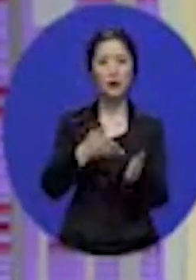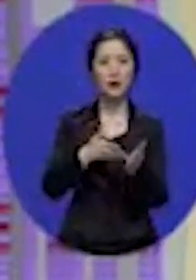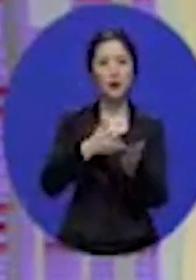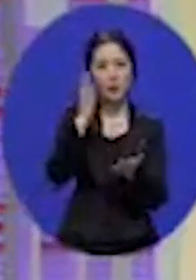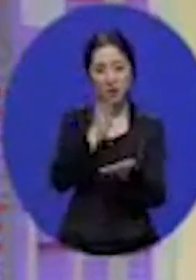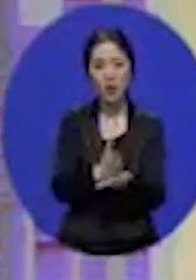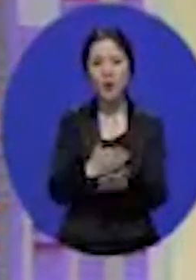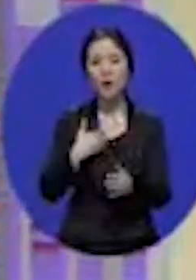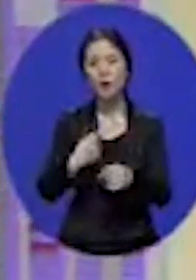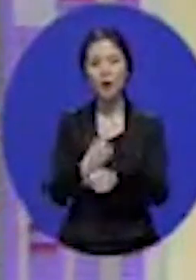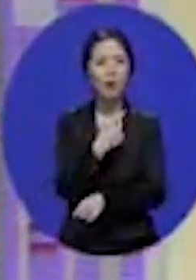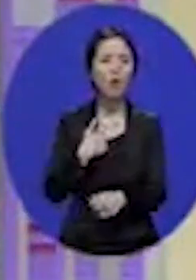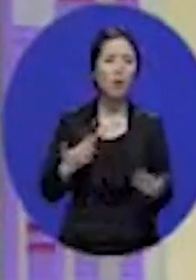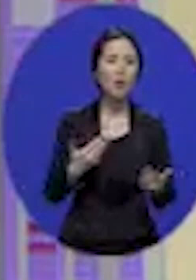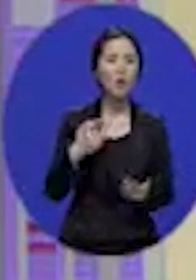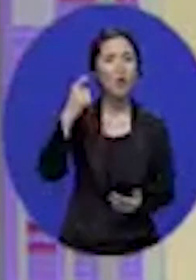없었는데